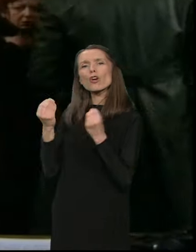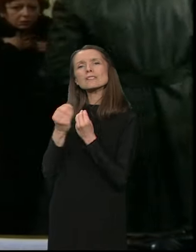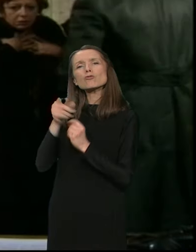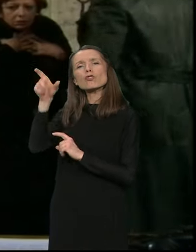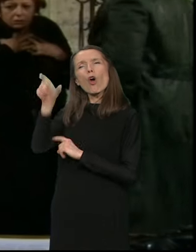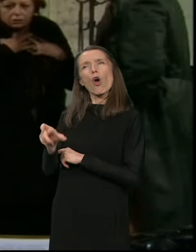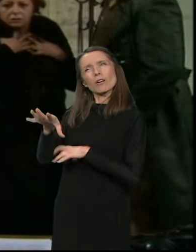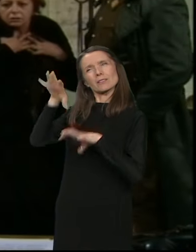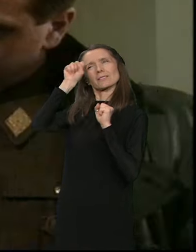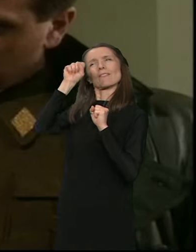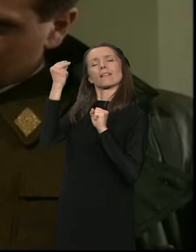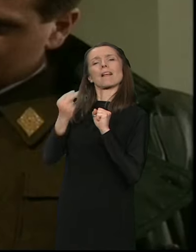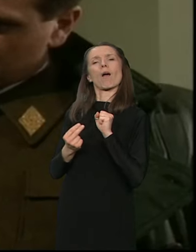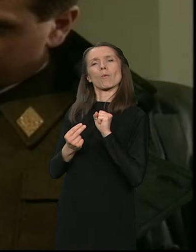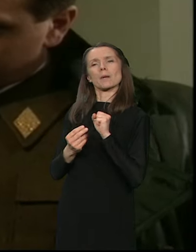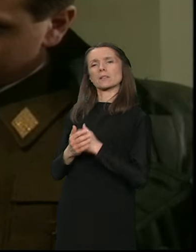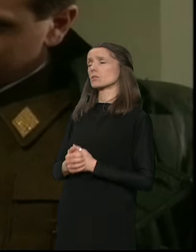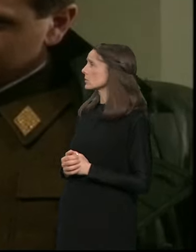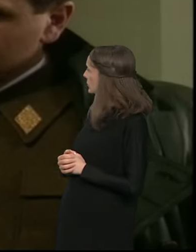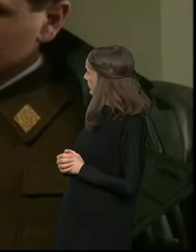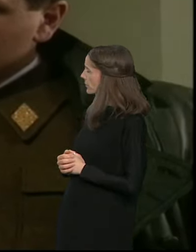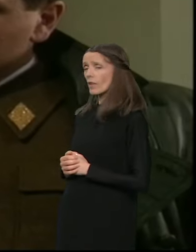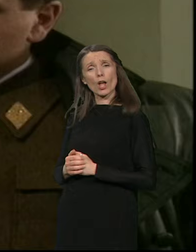crtu. Žanka Stokić,